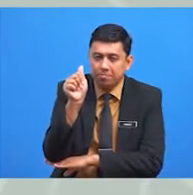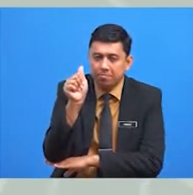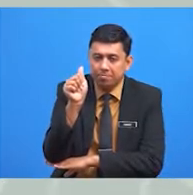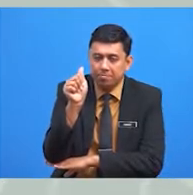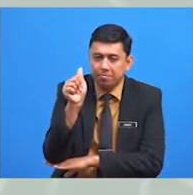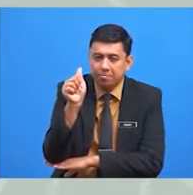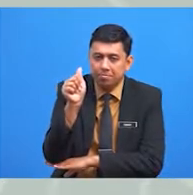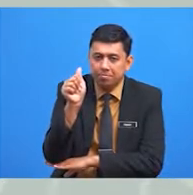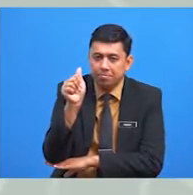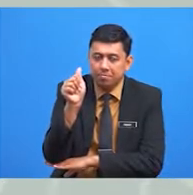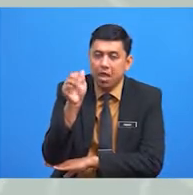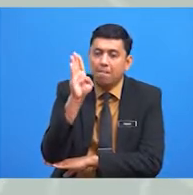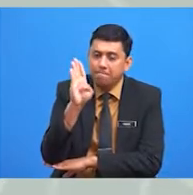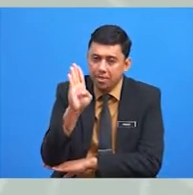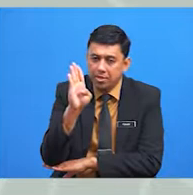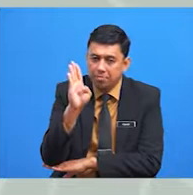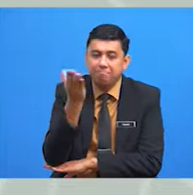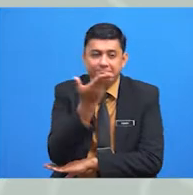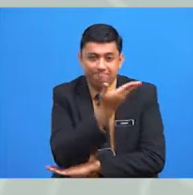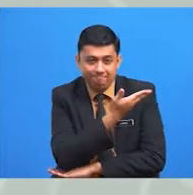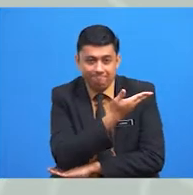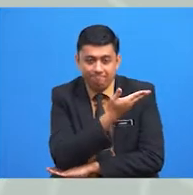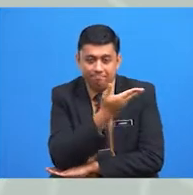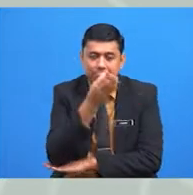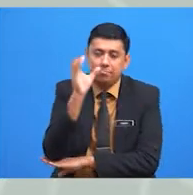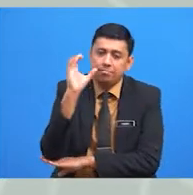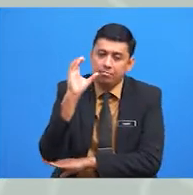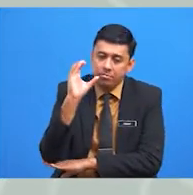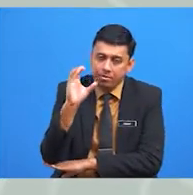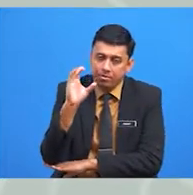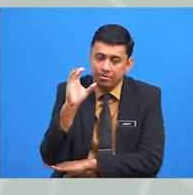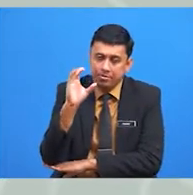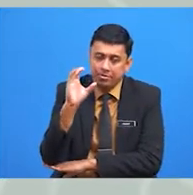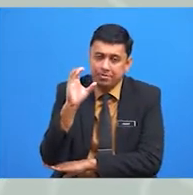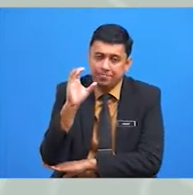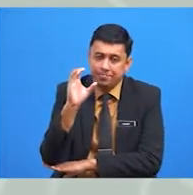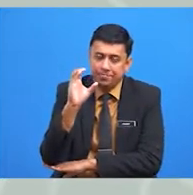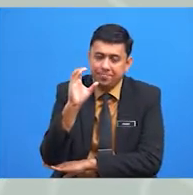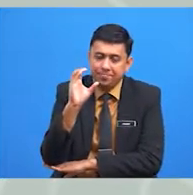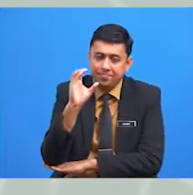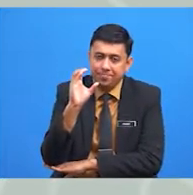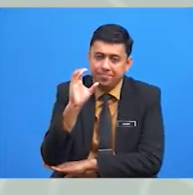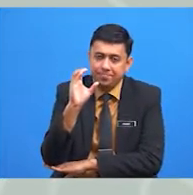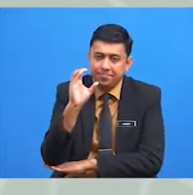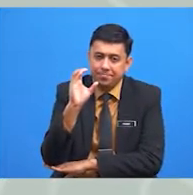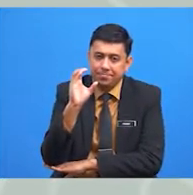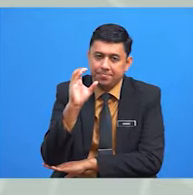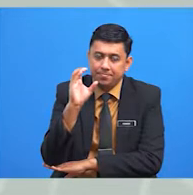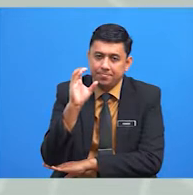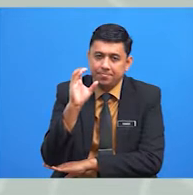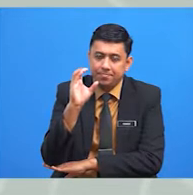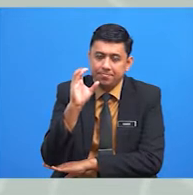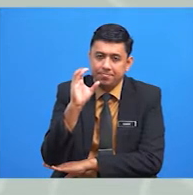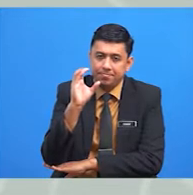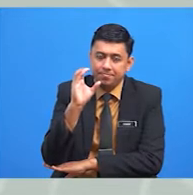Ahmad Al-Hadi, B. Datuk Muhammad Ibrahim Munshi, C. Major